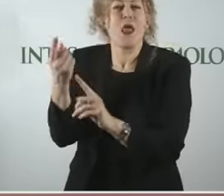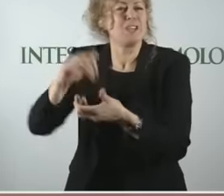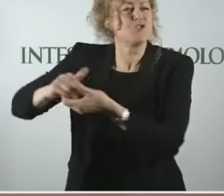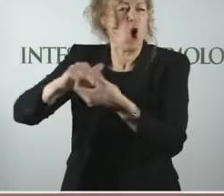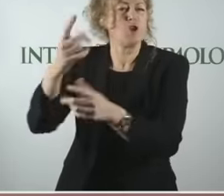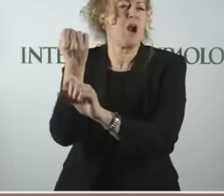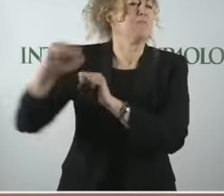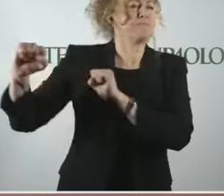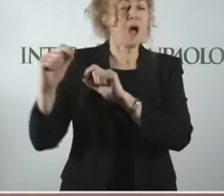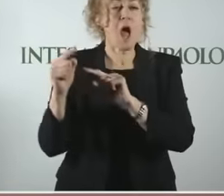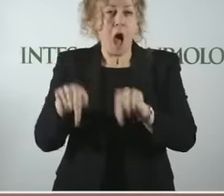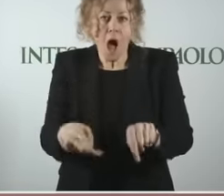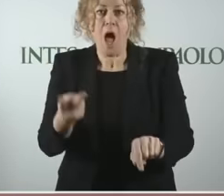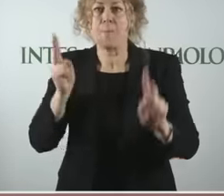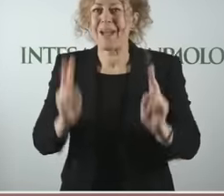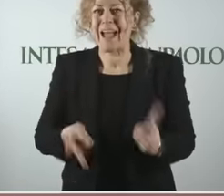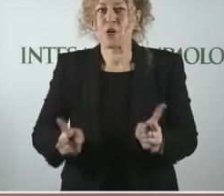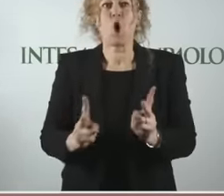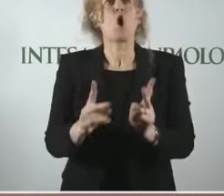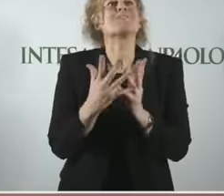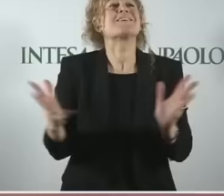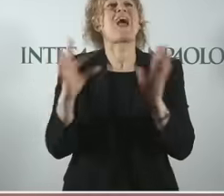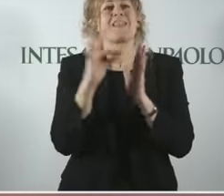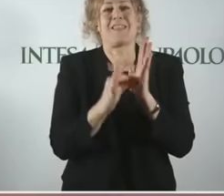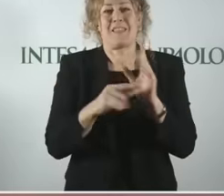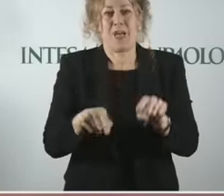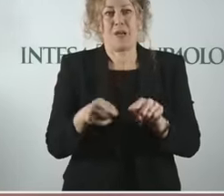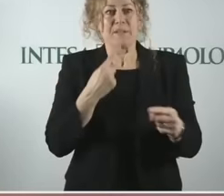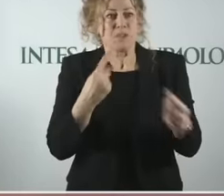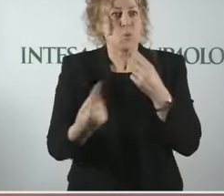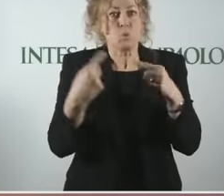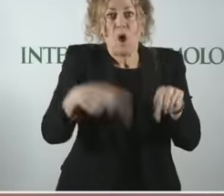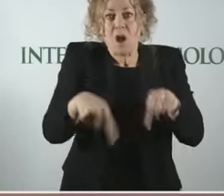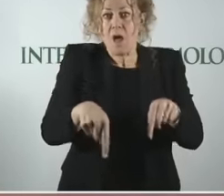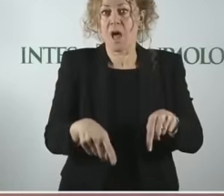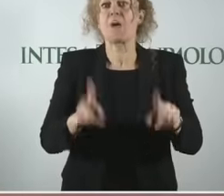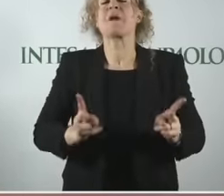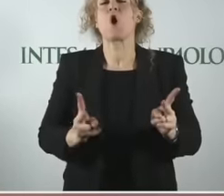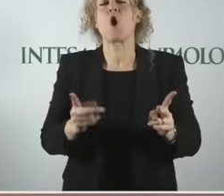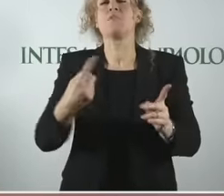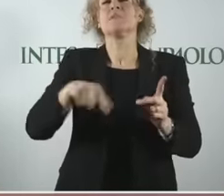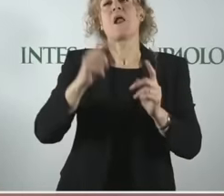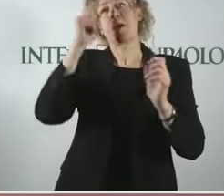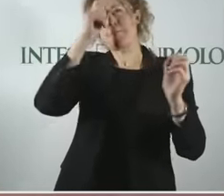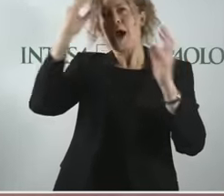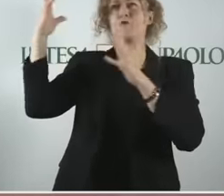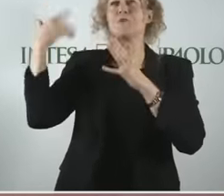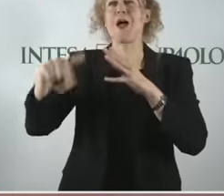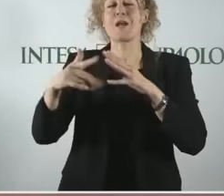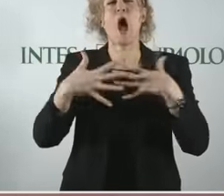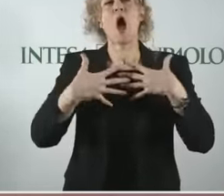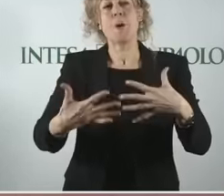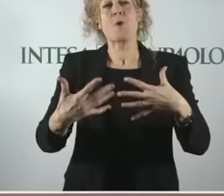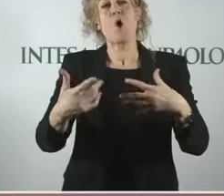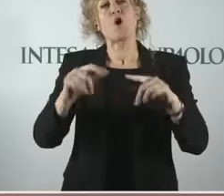pericolosa Questo è uno dei grandi temi su cui si discute e questo ti porta a immaginare l'amore in un modo un